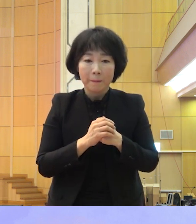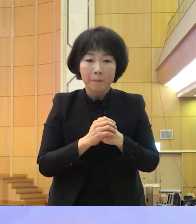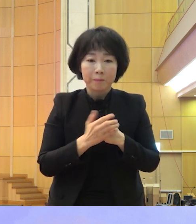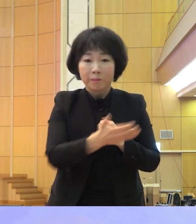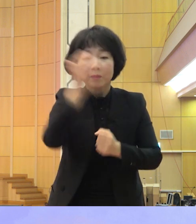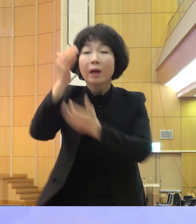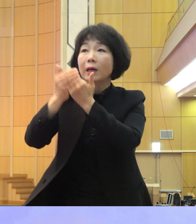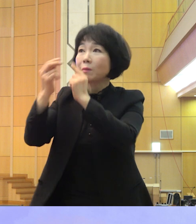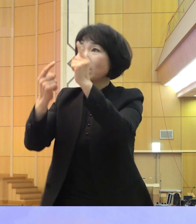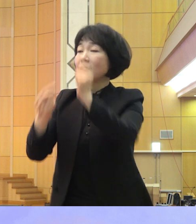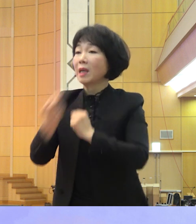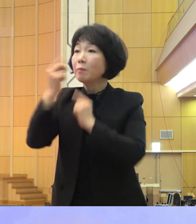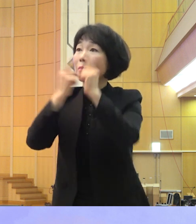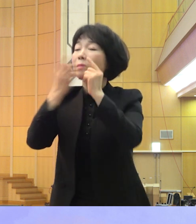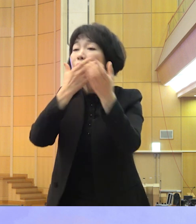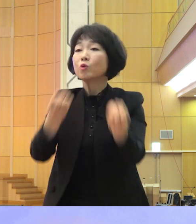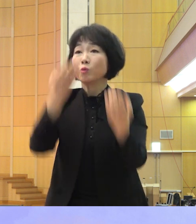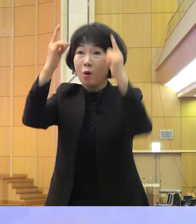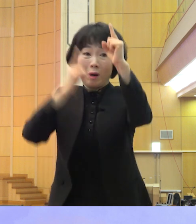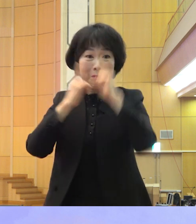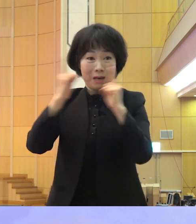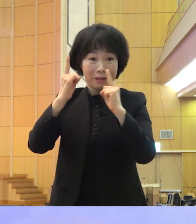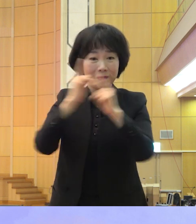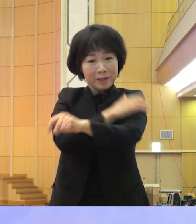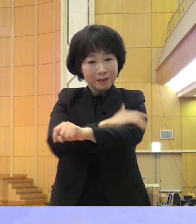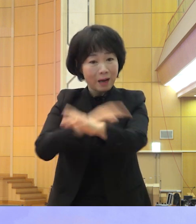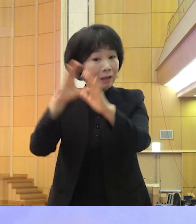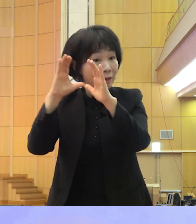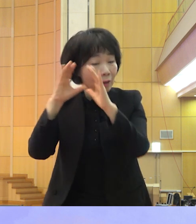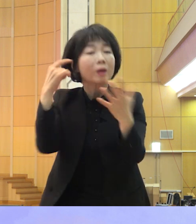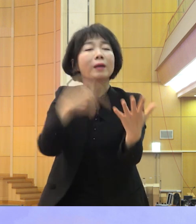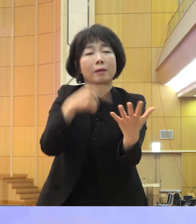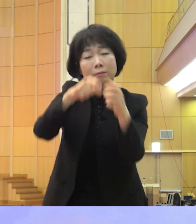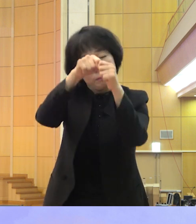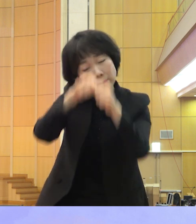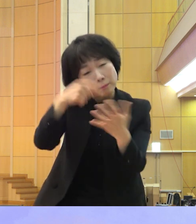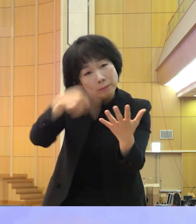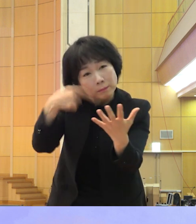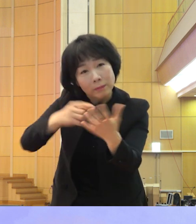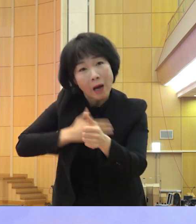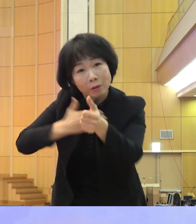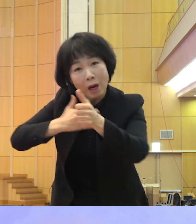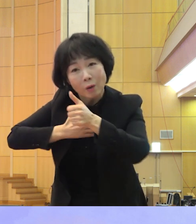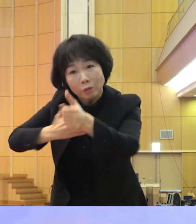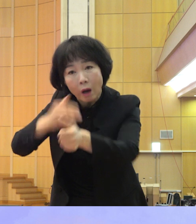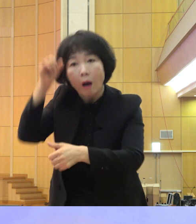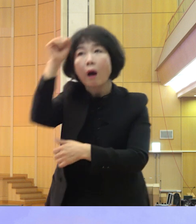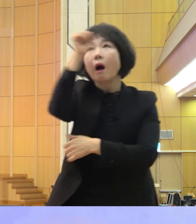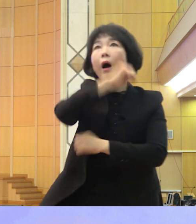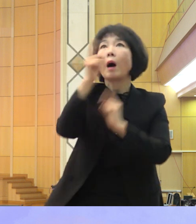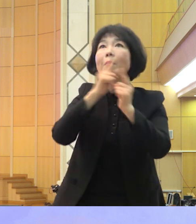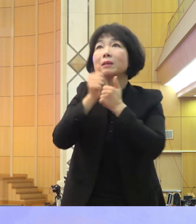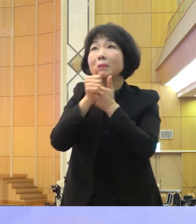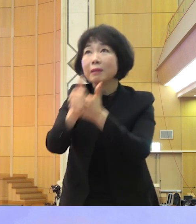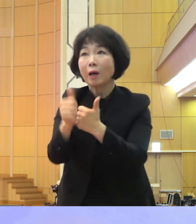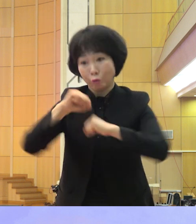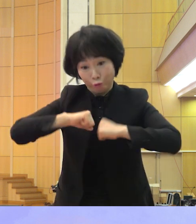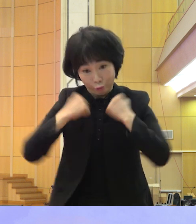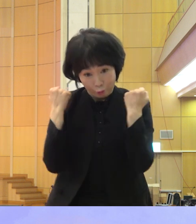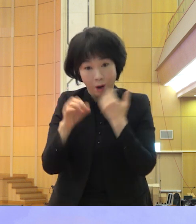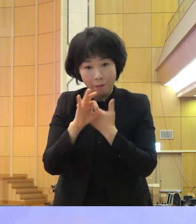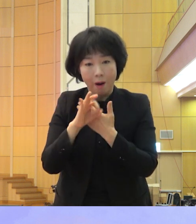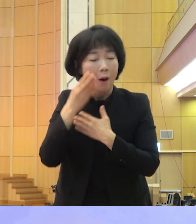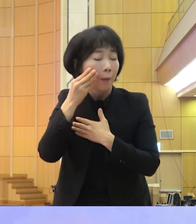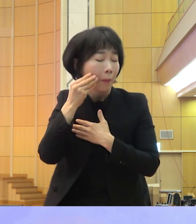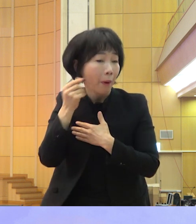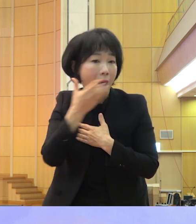하나님의 생명의 말씀과 축복의 말씀을 여러분에게 잘 가르쳐주고 알려주어서 그 말씀에 따라 순종하면 나가도